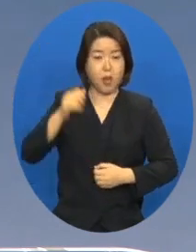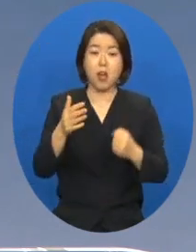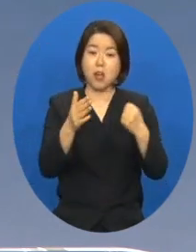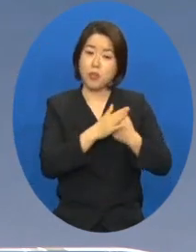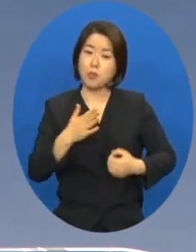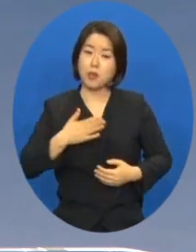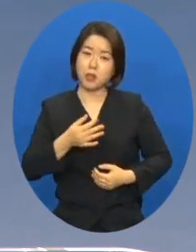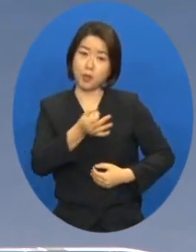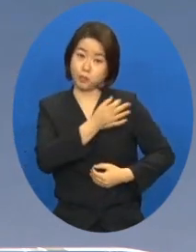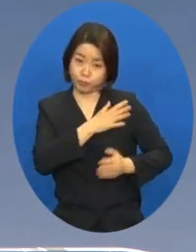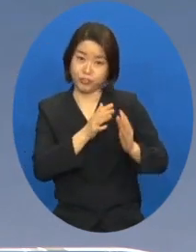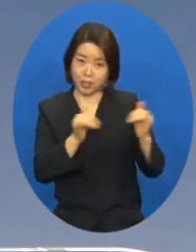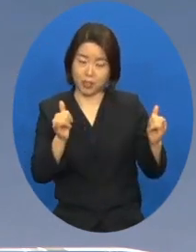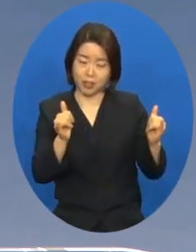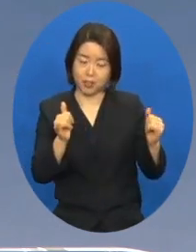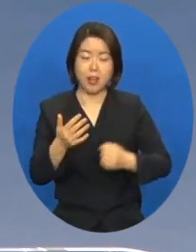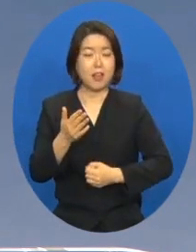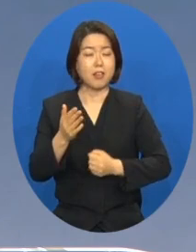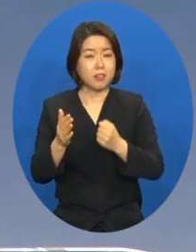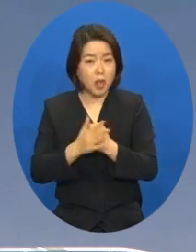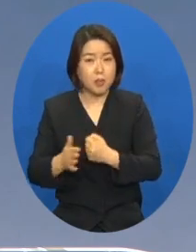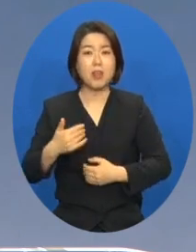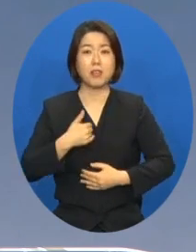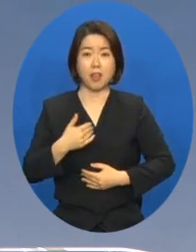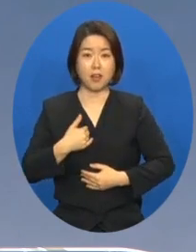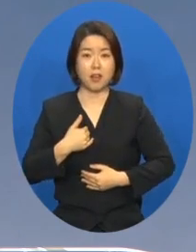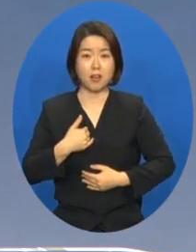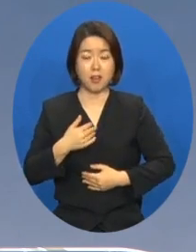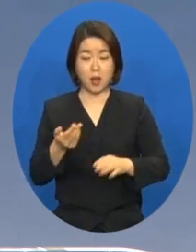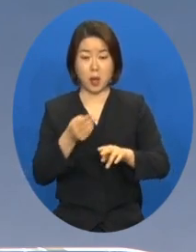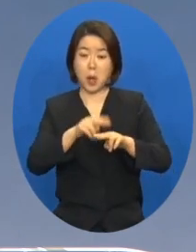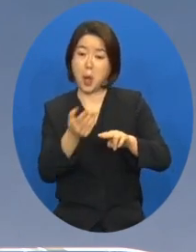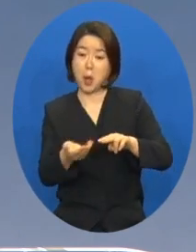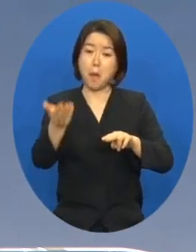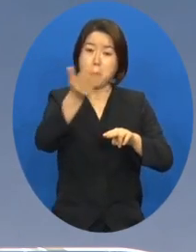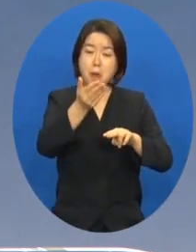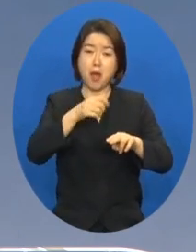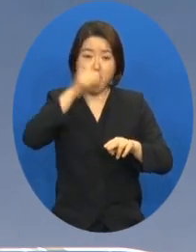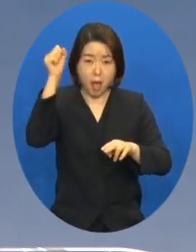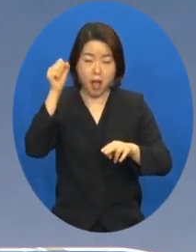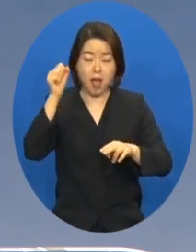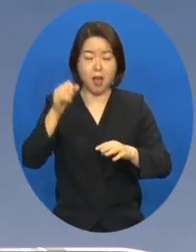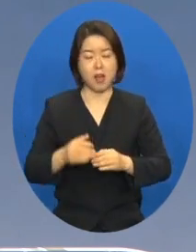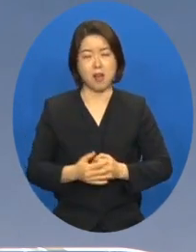부자가 됐잖아. 그러니까 내가 이런 진급했잖아.